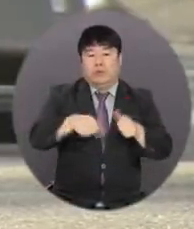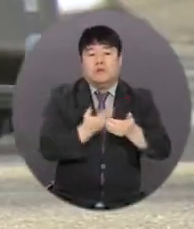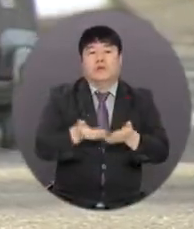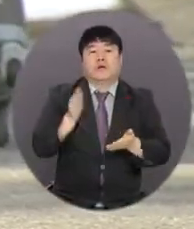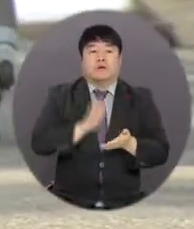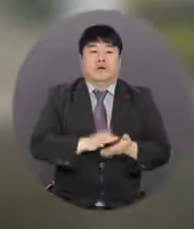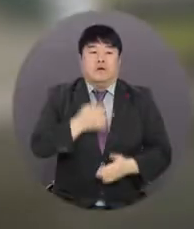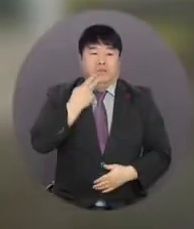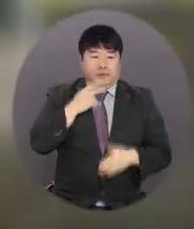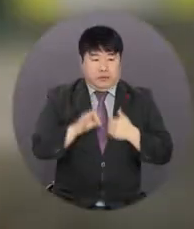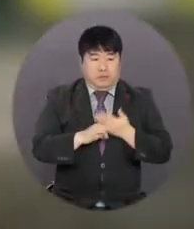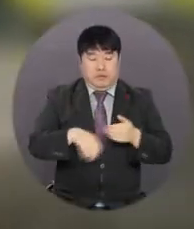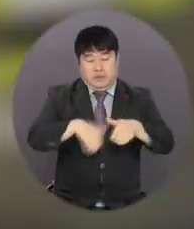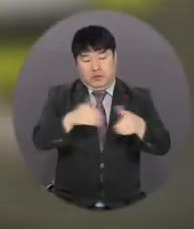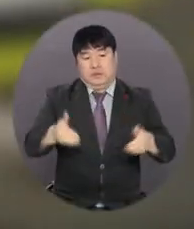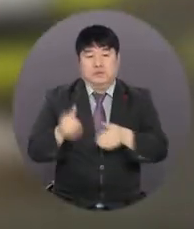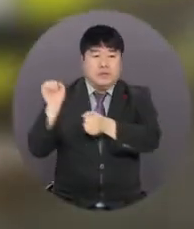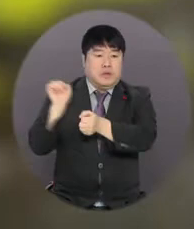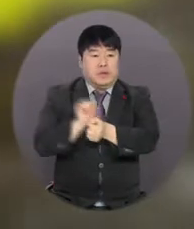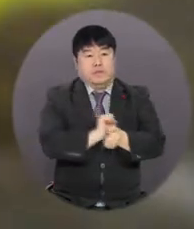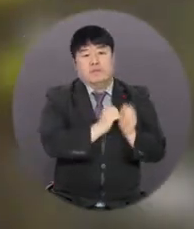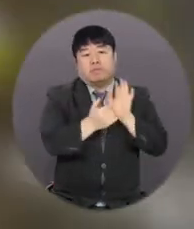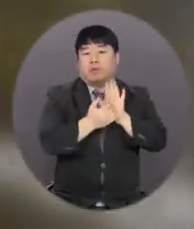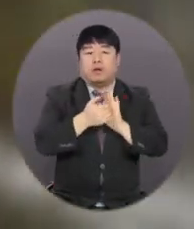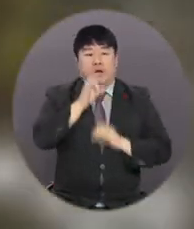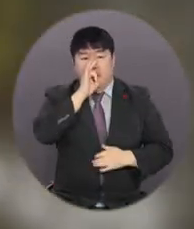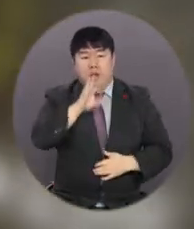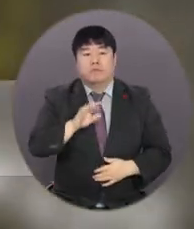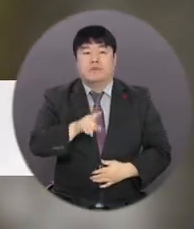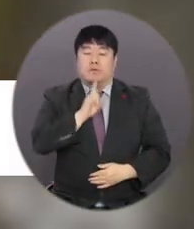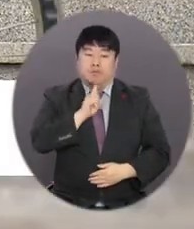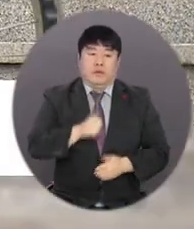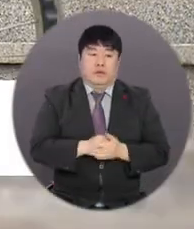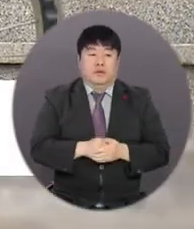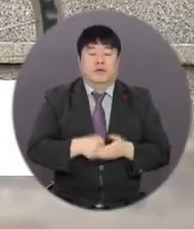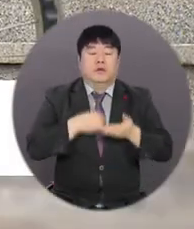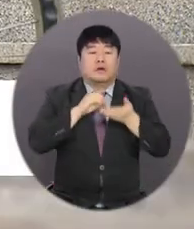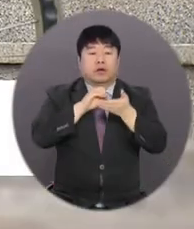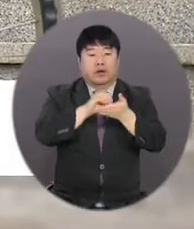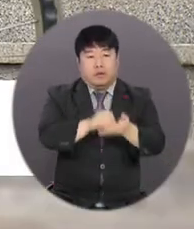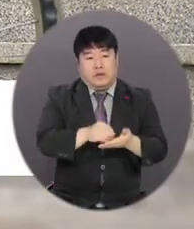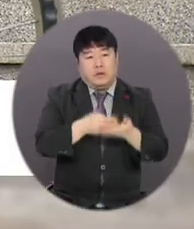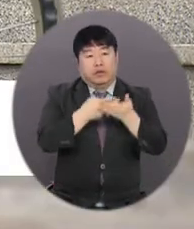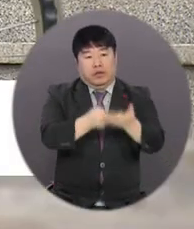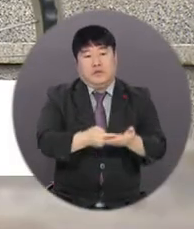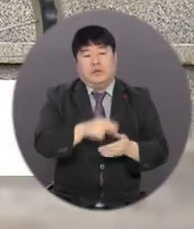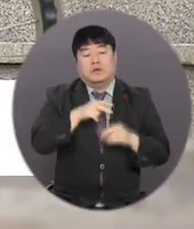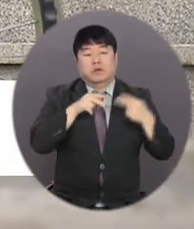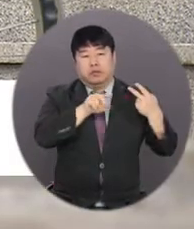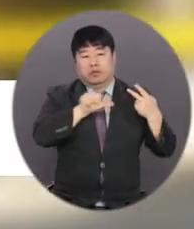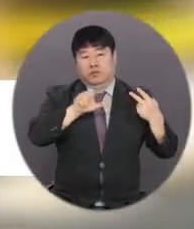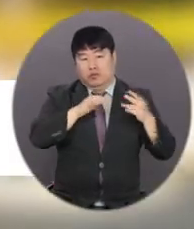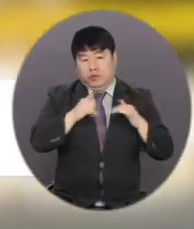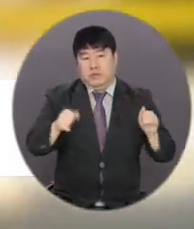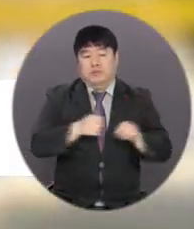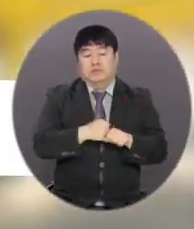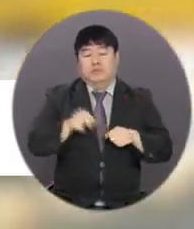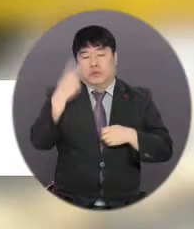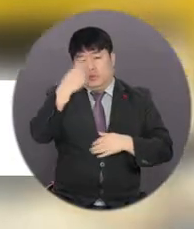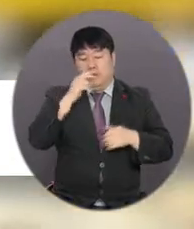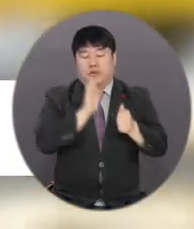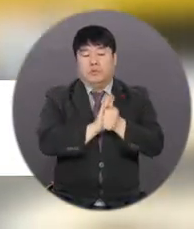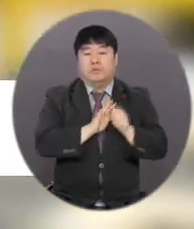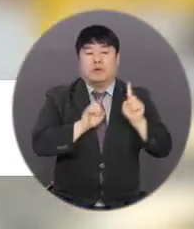개선되지 않는 이상 집단 감염을 막을 수 없다고 입을 모읍니다. 입소자 2.5명당 요양보호사 1명을 두지만